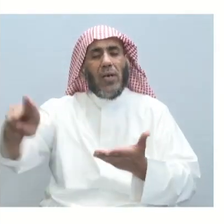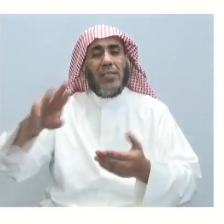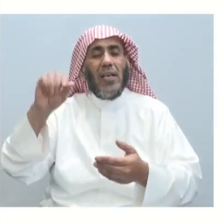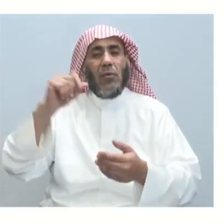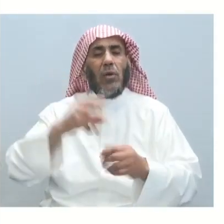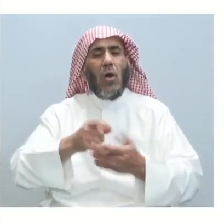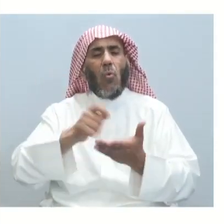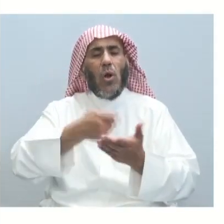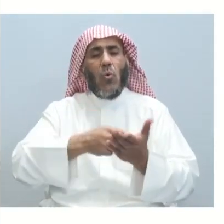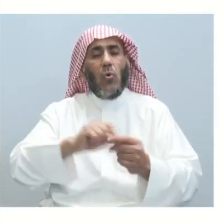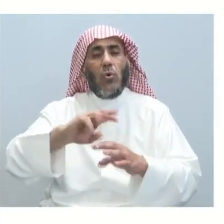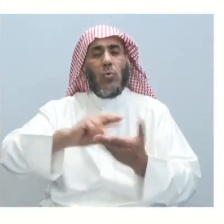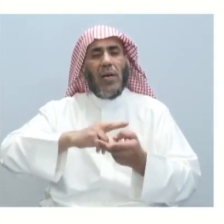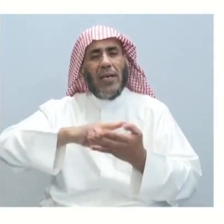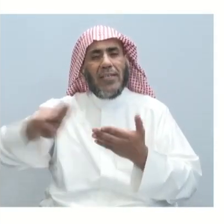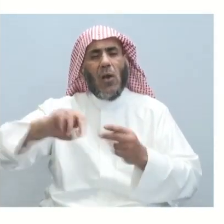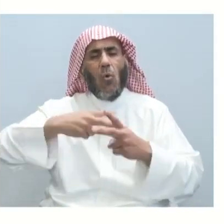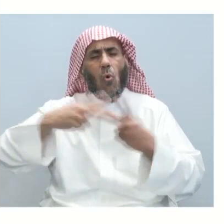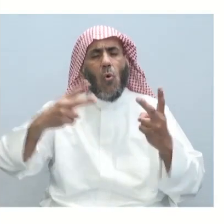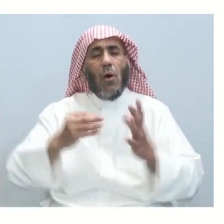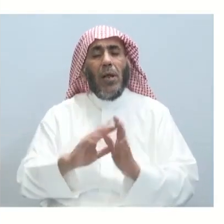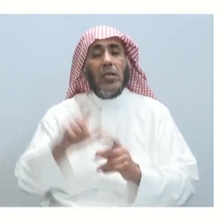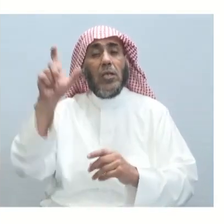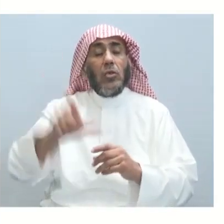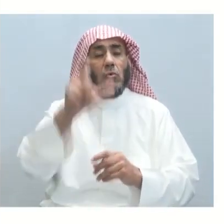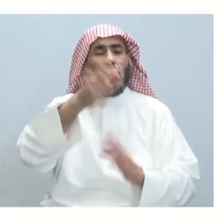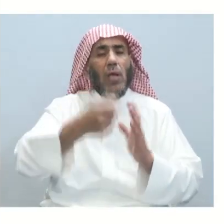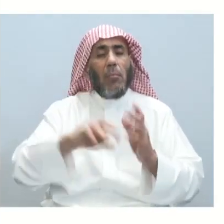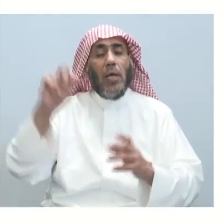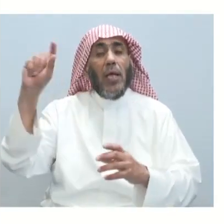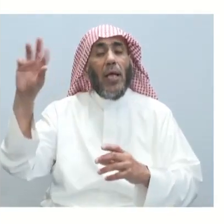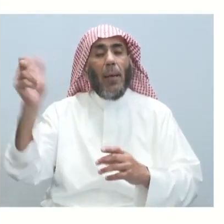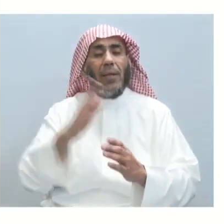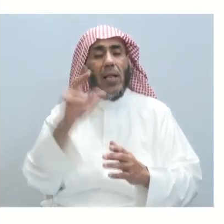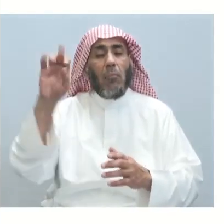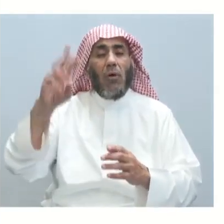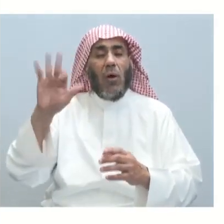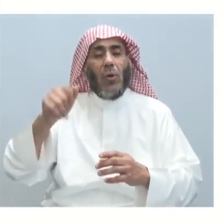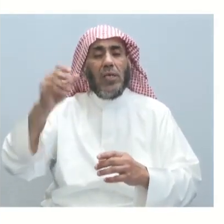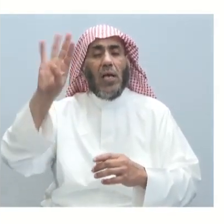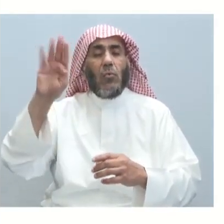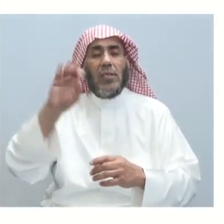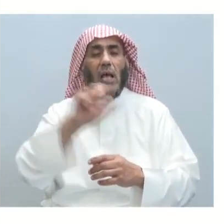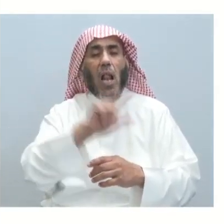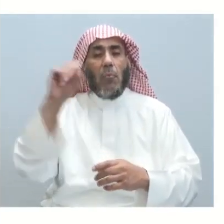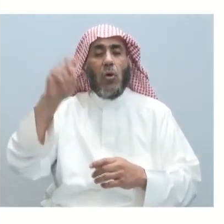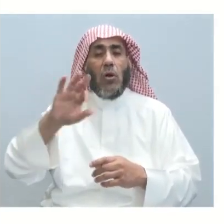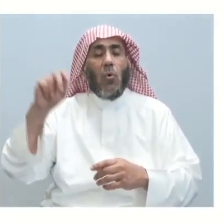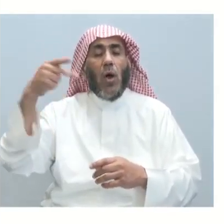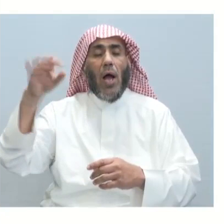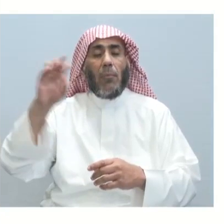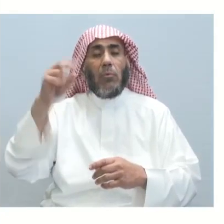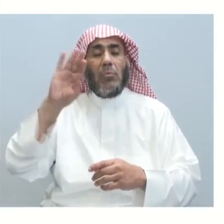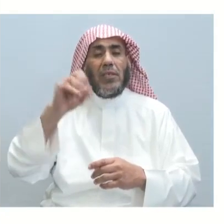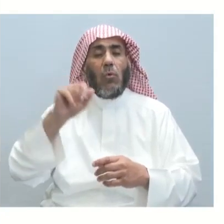والعهود والوصايا والتوقيعات والرسائل ومن اشهر كتاب هذا العصر ابن المقفع والجاحظ وسهل بن هارون وعمرو بن مسعده